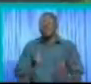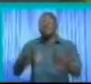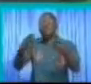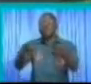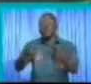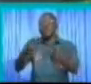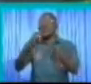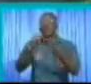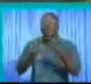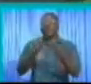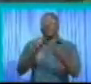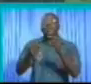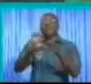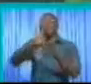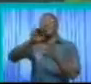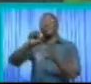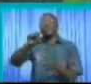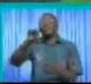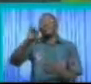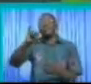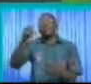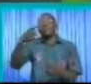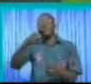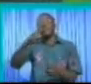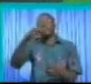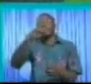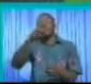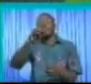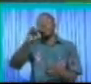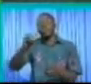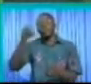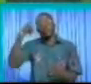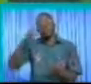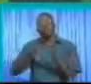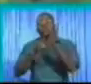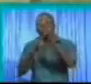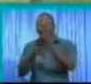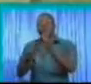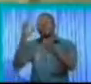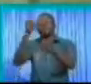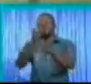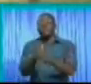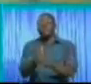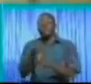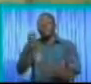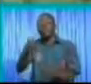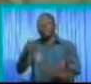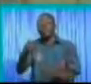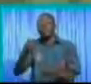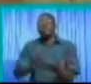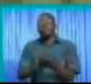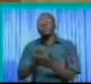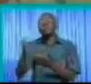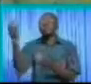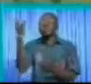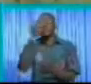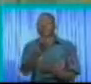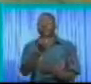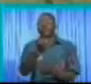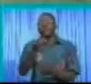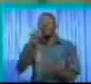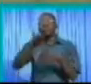niveau de CITO pour présenter la région des Cascades, ils m'ont attaché à eux. De par ses immenses ressources